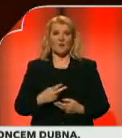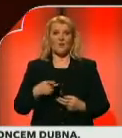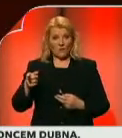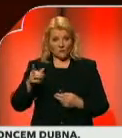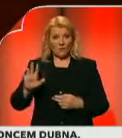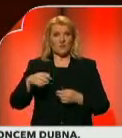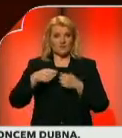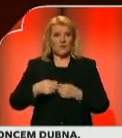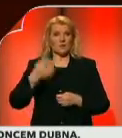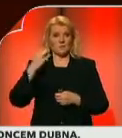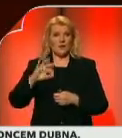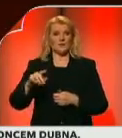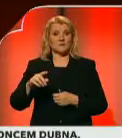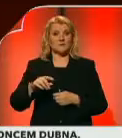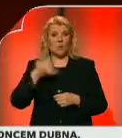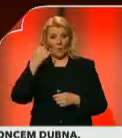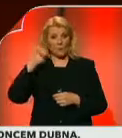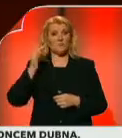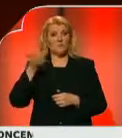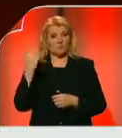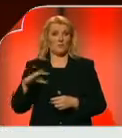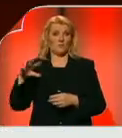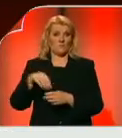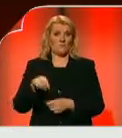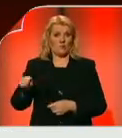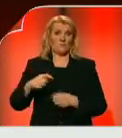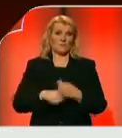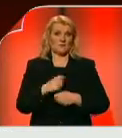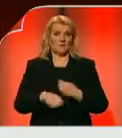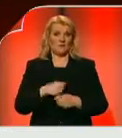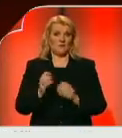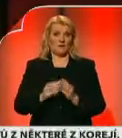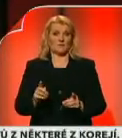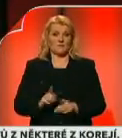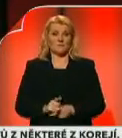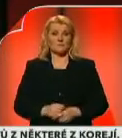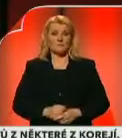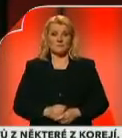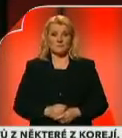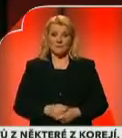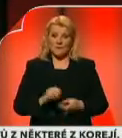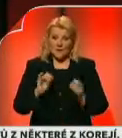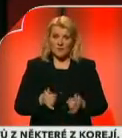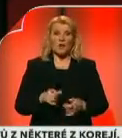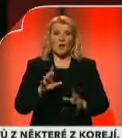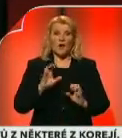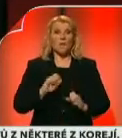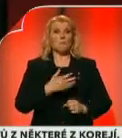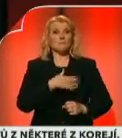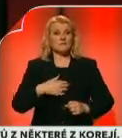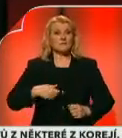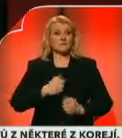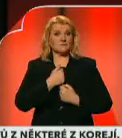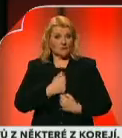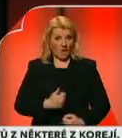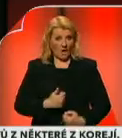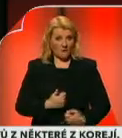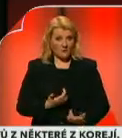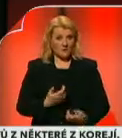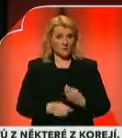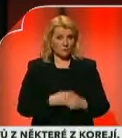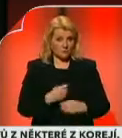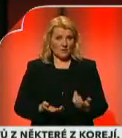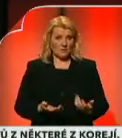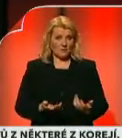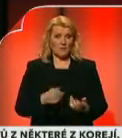přiznat, že oni měli zásadní podíl na legislativním vymezení SKD. Ano, ale přece ministerstvo přišlo s tím projektem, ministerstvo ho vymyslelo. Shrňme